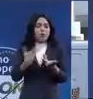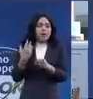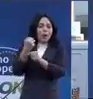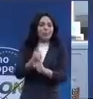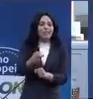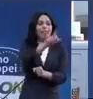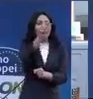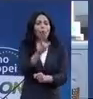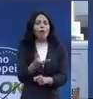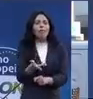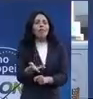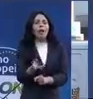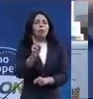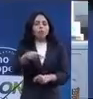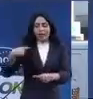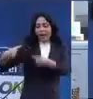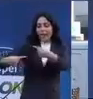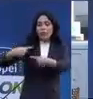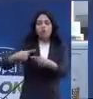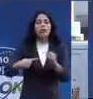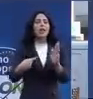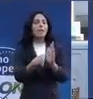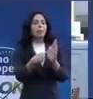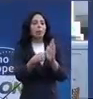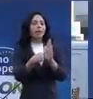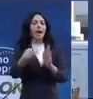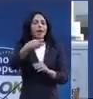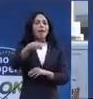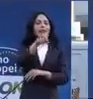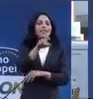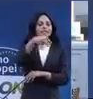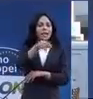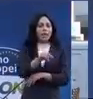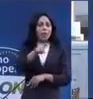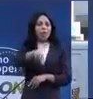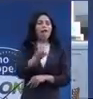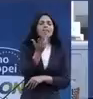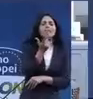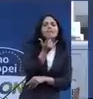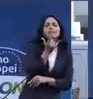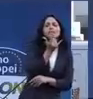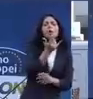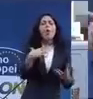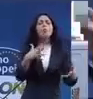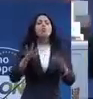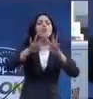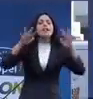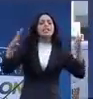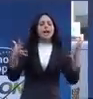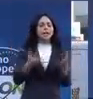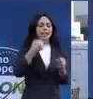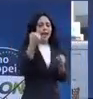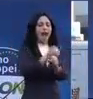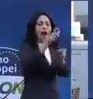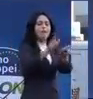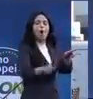insieme la tradizione repubblicana di Mazzini le aspirazioni universalistiche dei